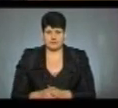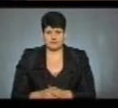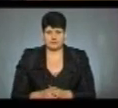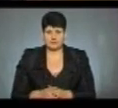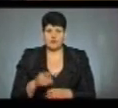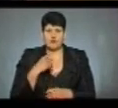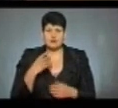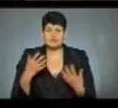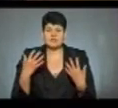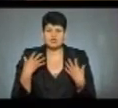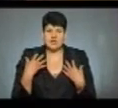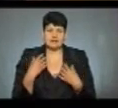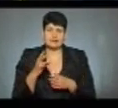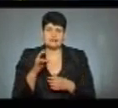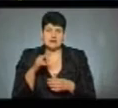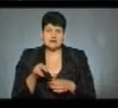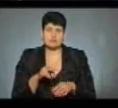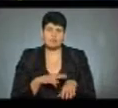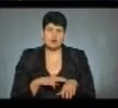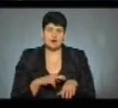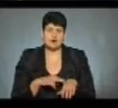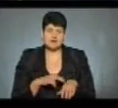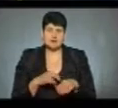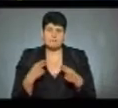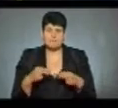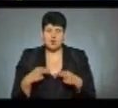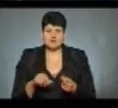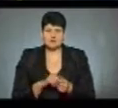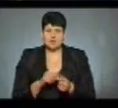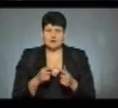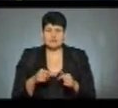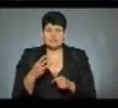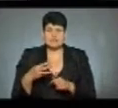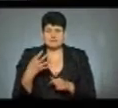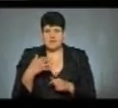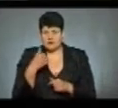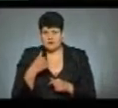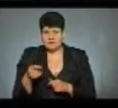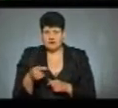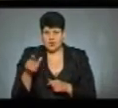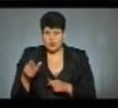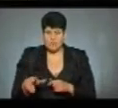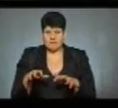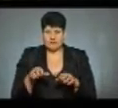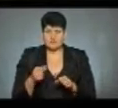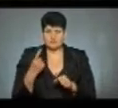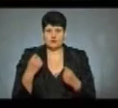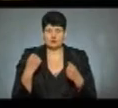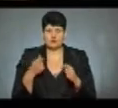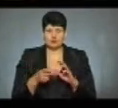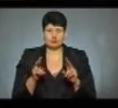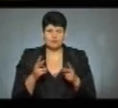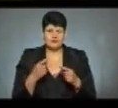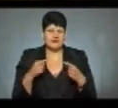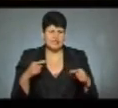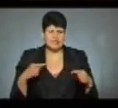начальника Нацполіції області Олександра Богомола, продаж наркотиків організував 35-річний житель Тернополя, власник одного зі спортклубів. Інші